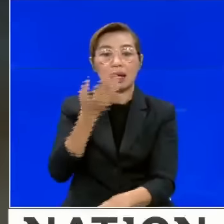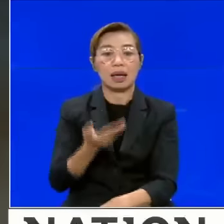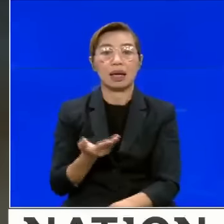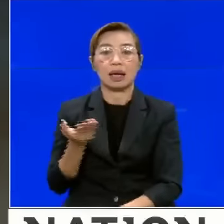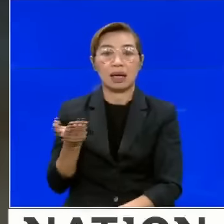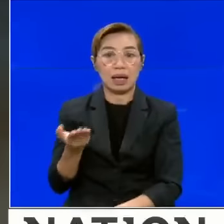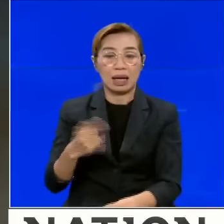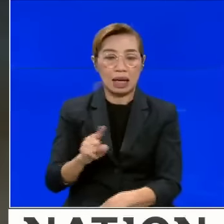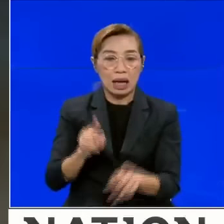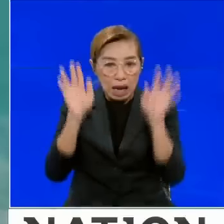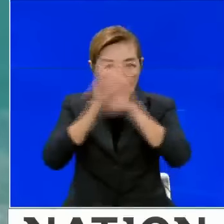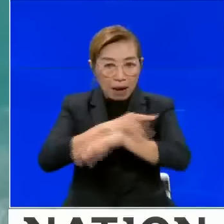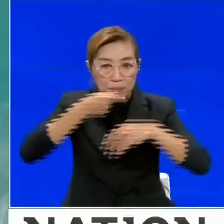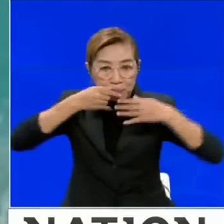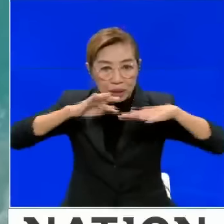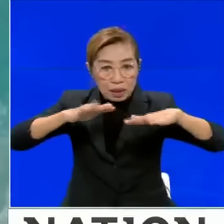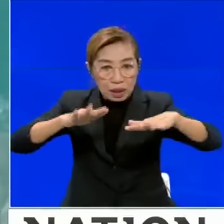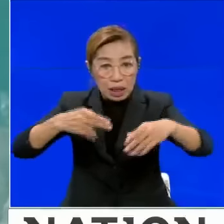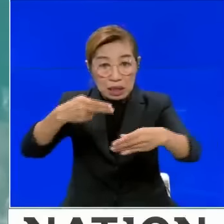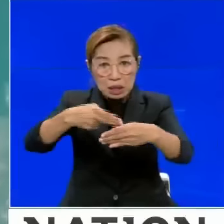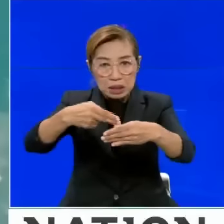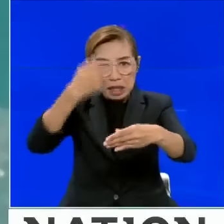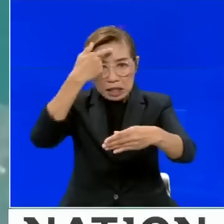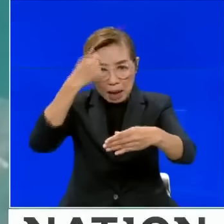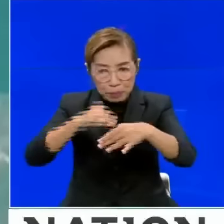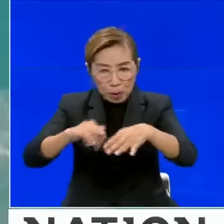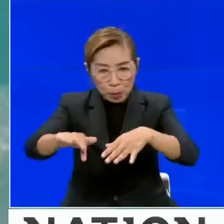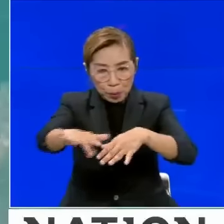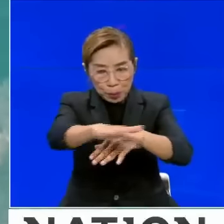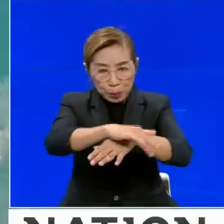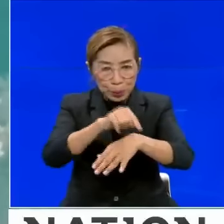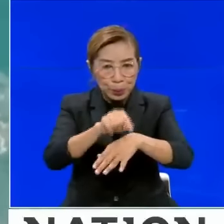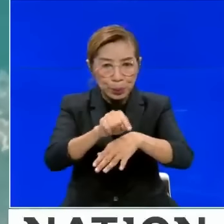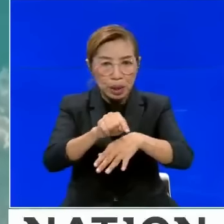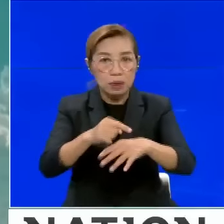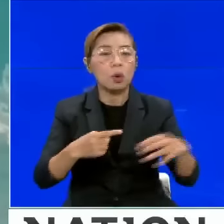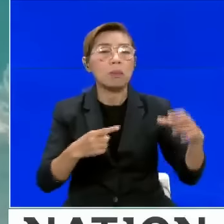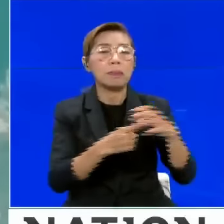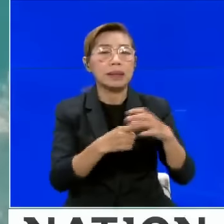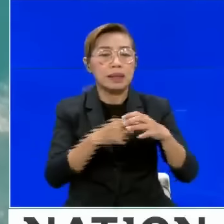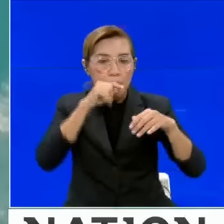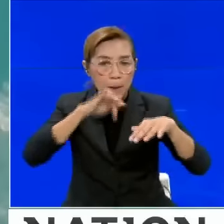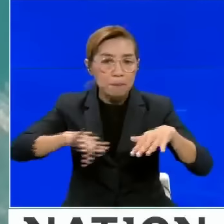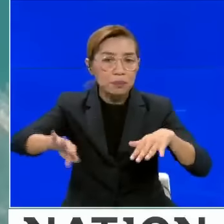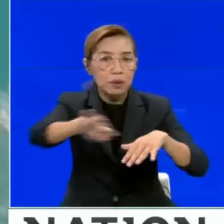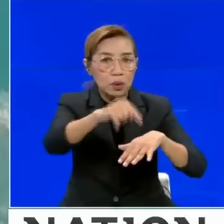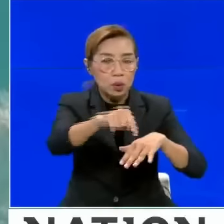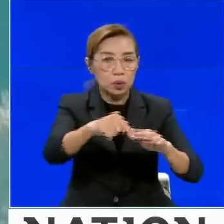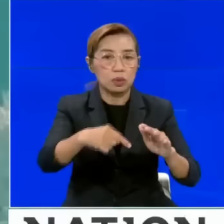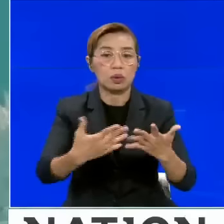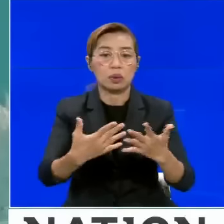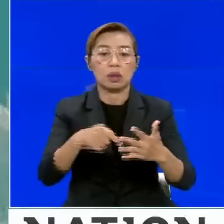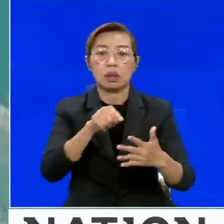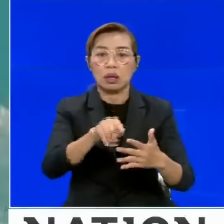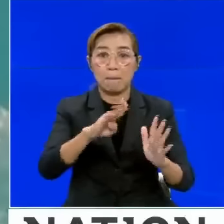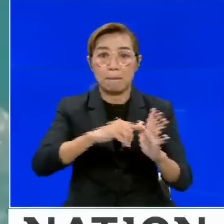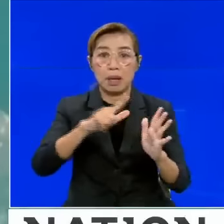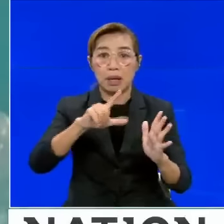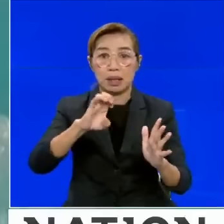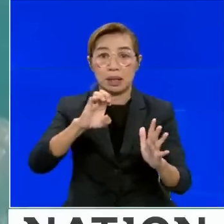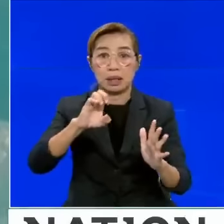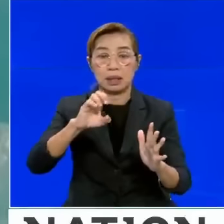มันมีสิ่งเหมือนคราบน้ำมันปนอยู่ในทะเลเยอะหน้าอ่าวพัทยาแหลมบาลีไฮครับก็ต้องไปถามปรากฏท่านรองนายก